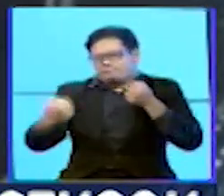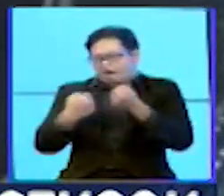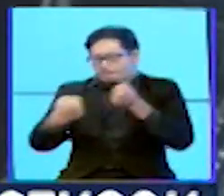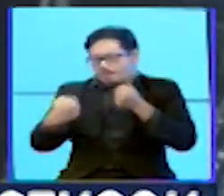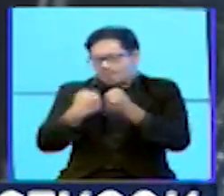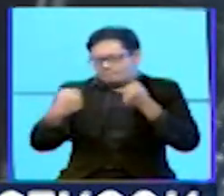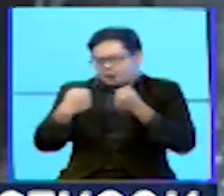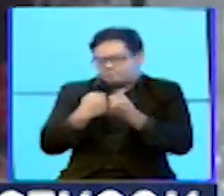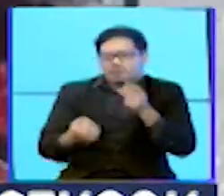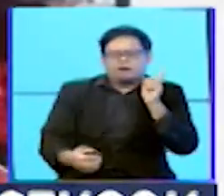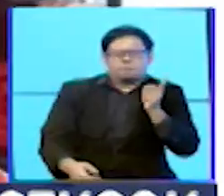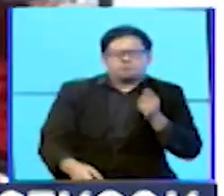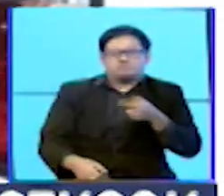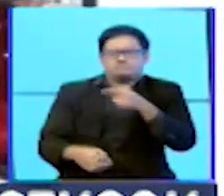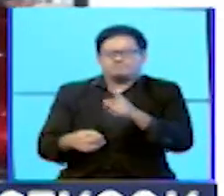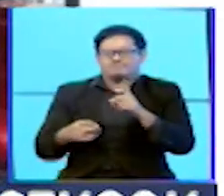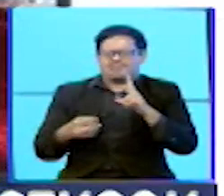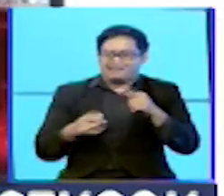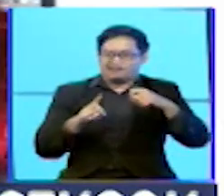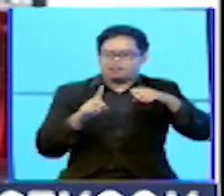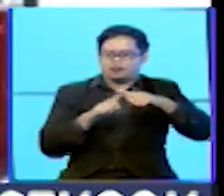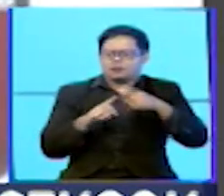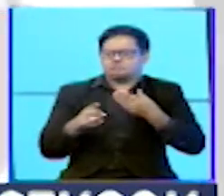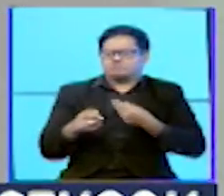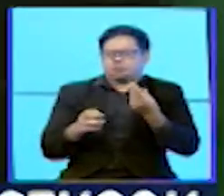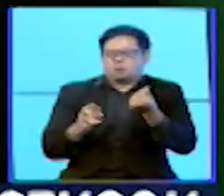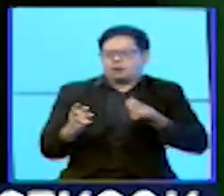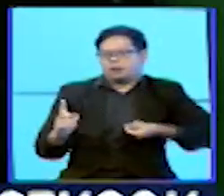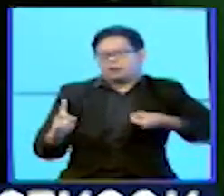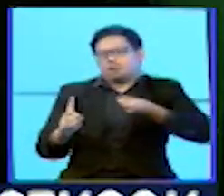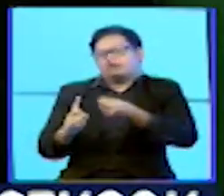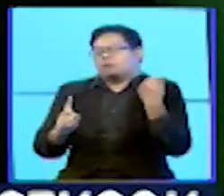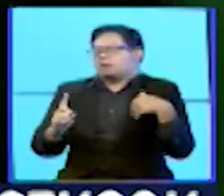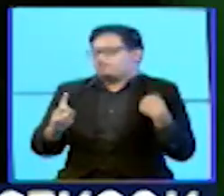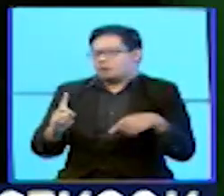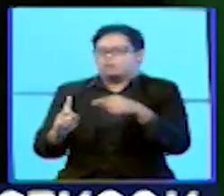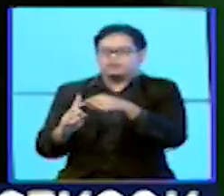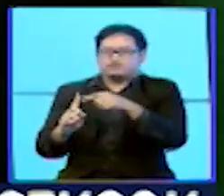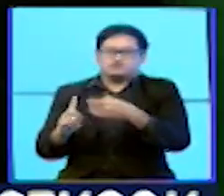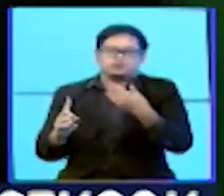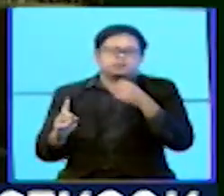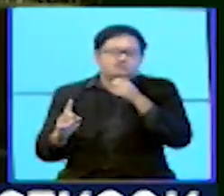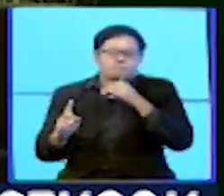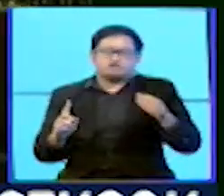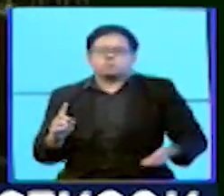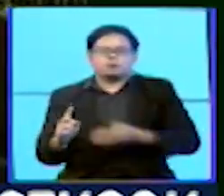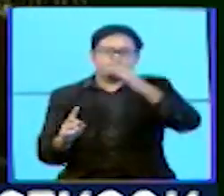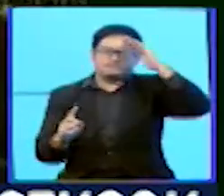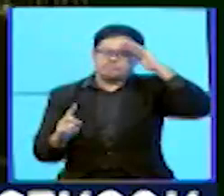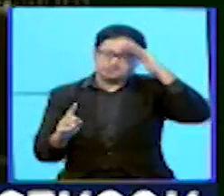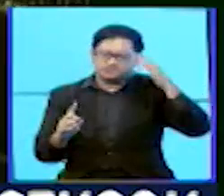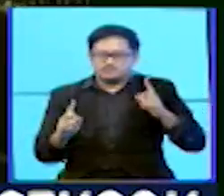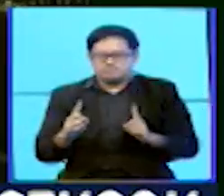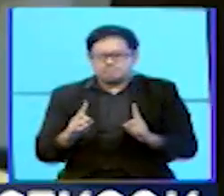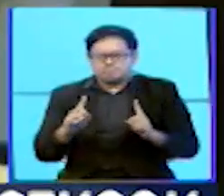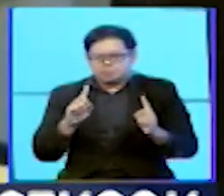Ini dipicu karena RK tak mau memberikan uang kepada korban yang merupakan suaminya. Tak terima dengan perlakuan